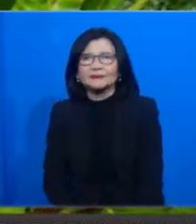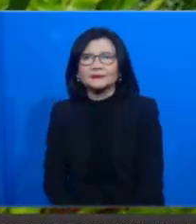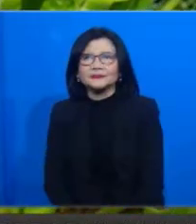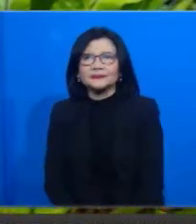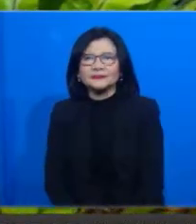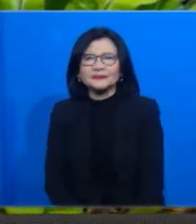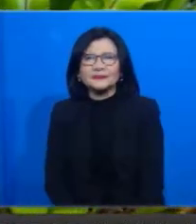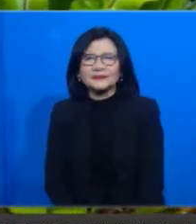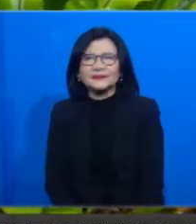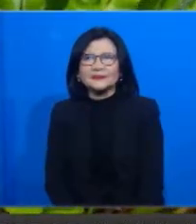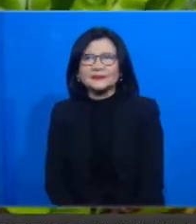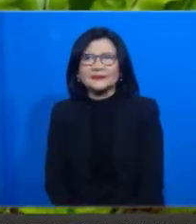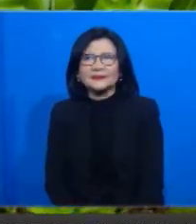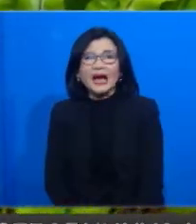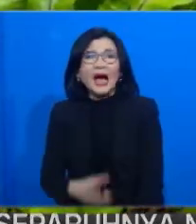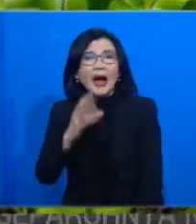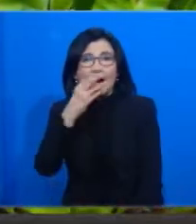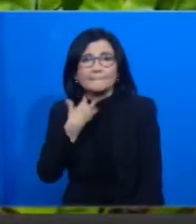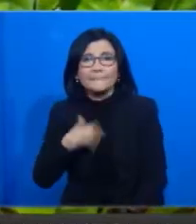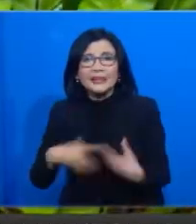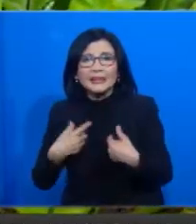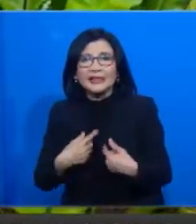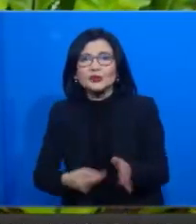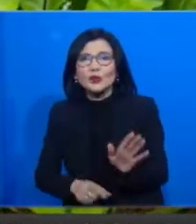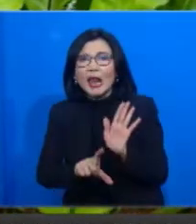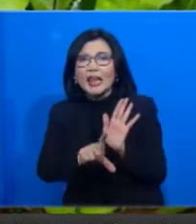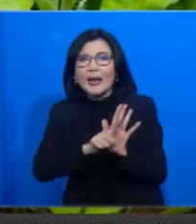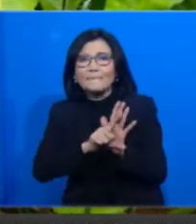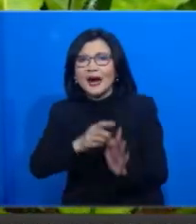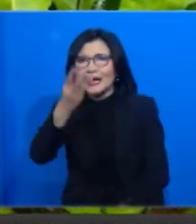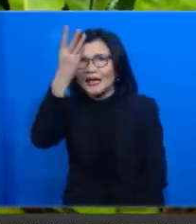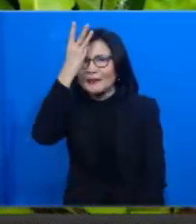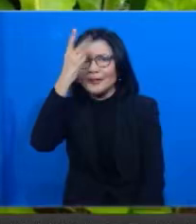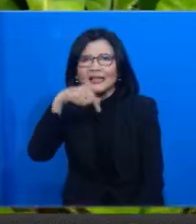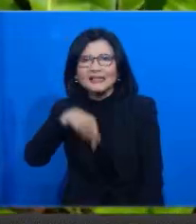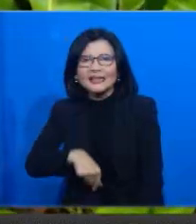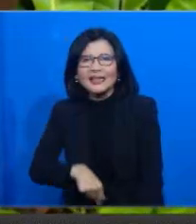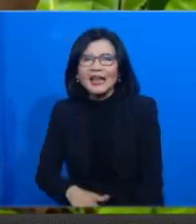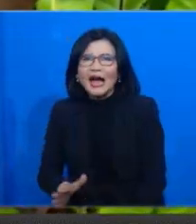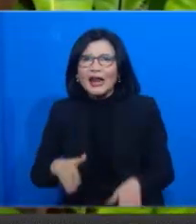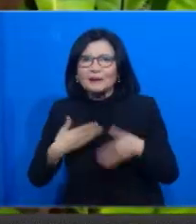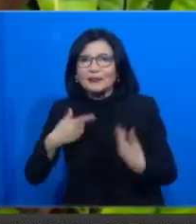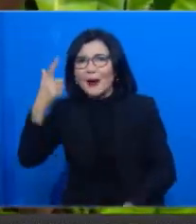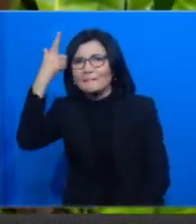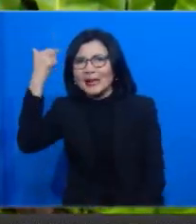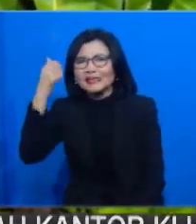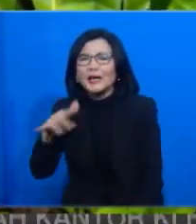endemik dari Pulau Kalimantan yang merupakan juga simbol Kalimantan Selatan. Sangat menyenangkan sekali belajar